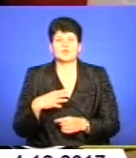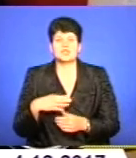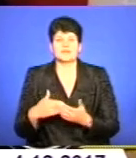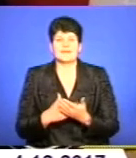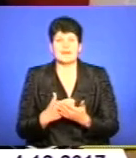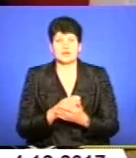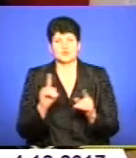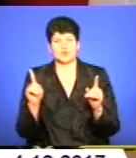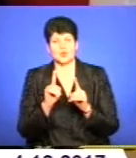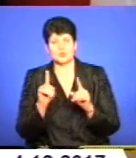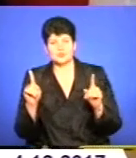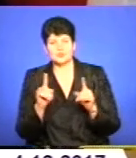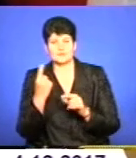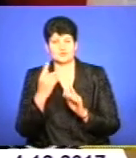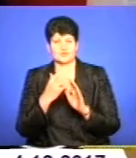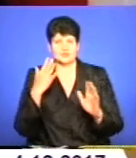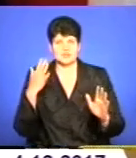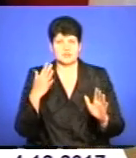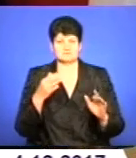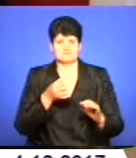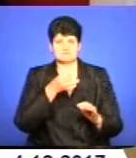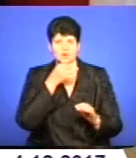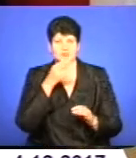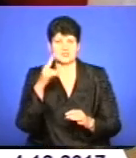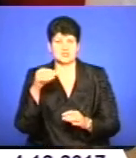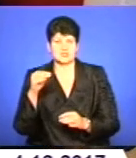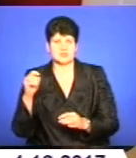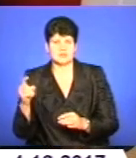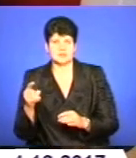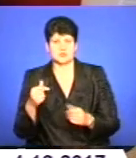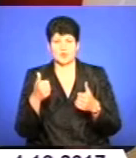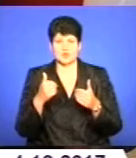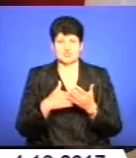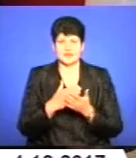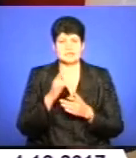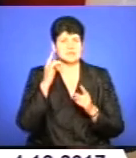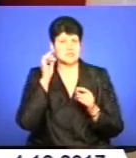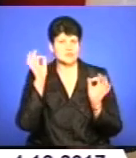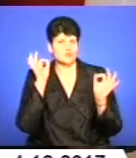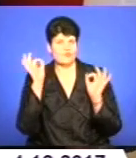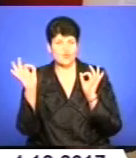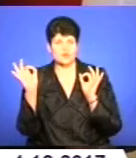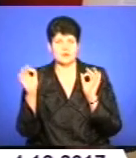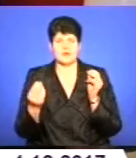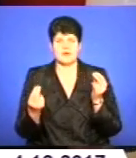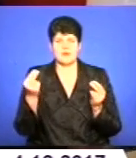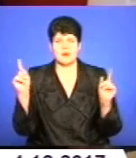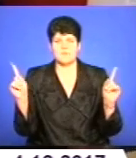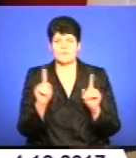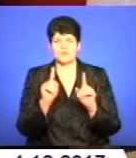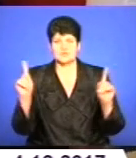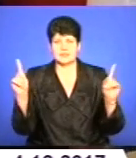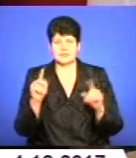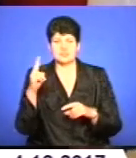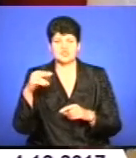якісної музики, в першу чергу, за імпровізацію люблю джаз. Хороший якісний звук, гра музикантів, тому що джаз грати